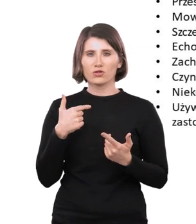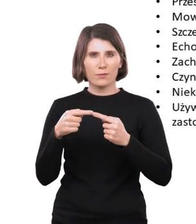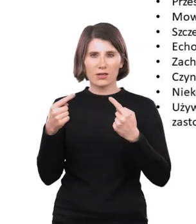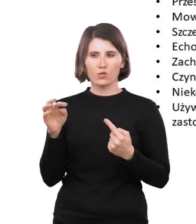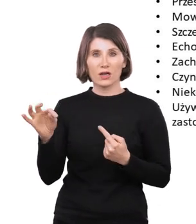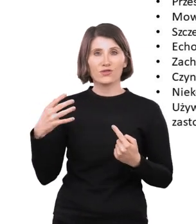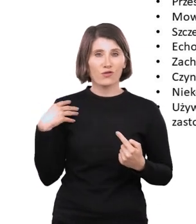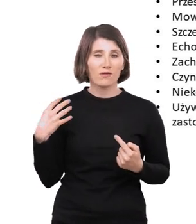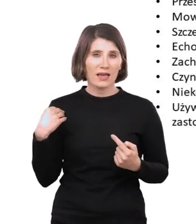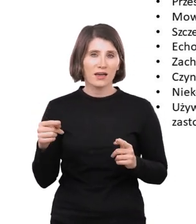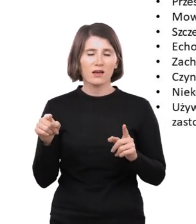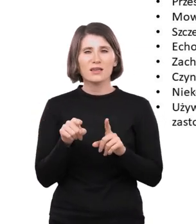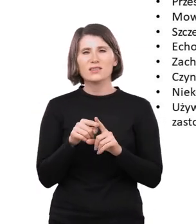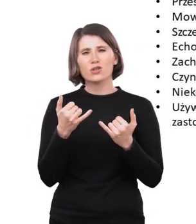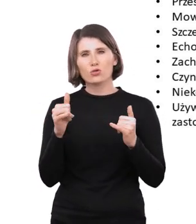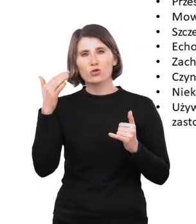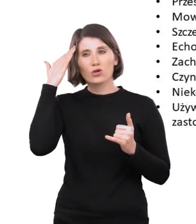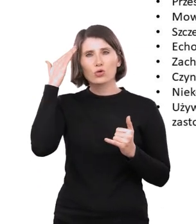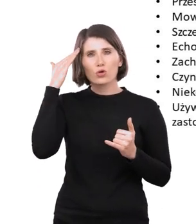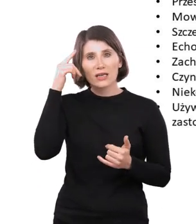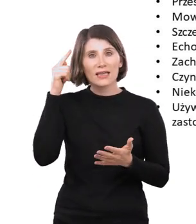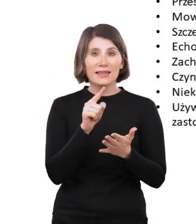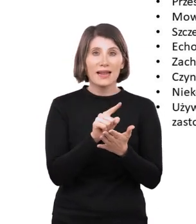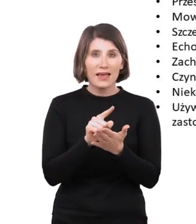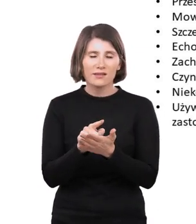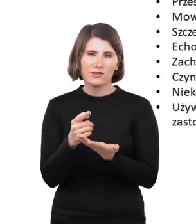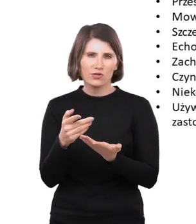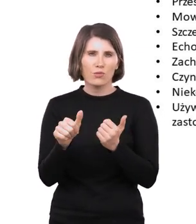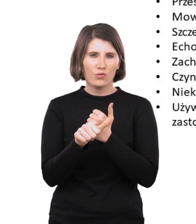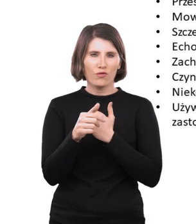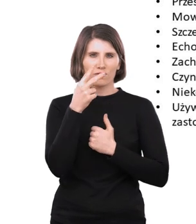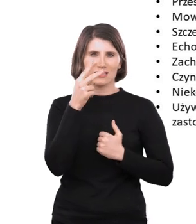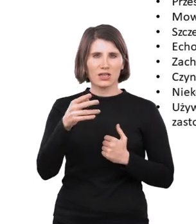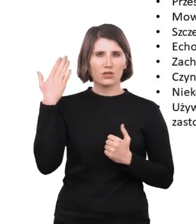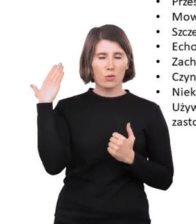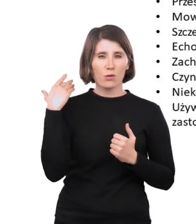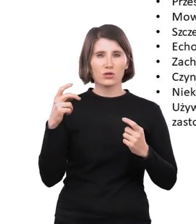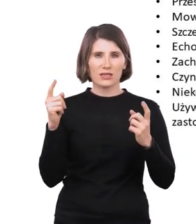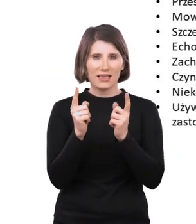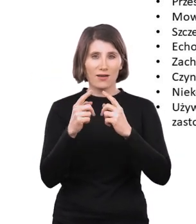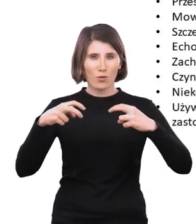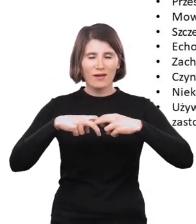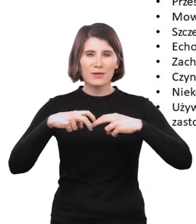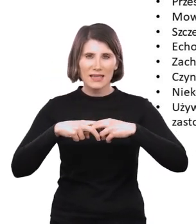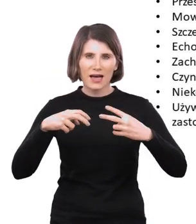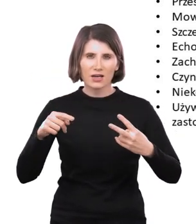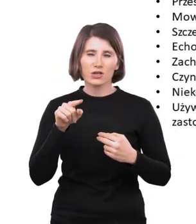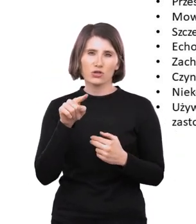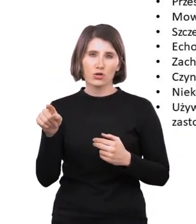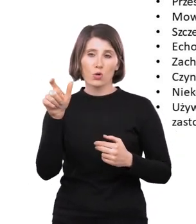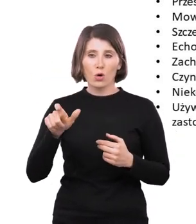wysepki talentów, czego dowód mieliśmy na poprzednich webinarach, czyli osoby nazywane